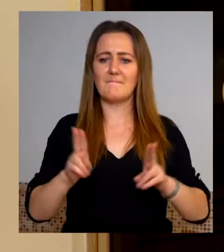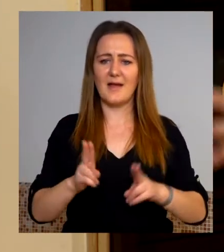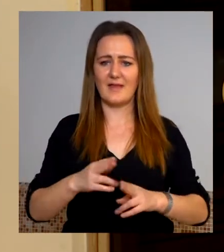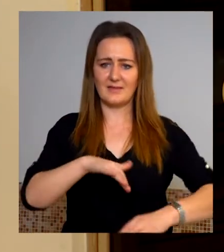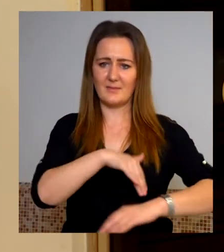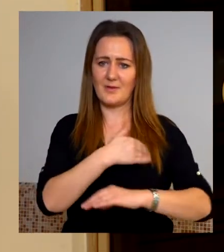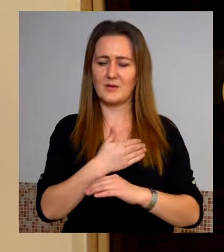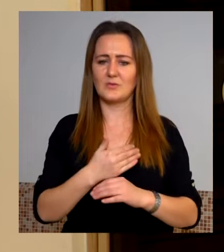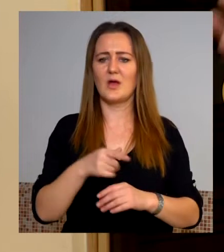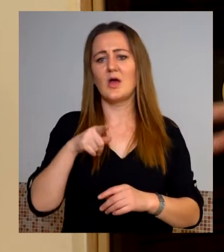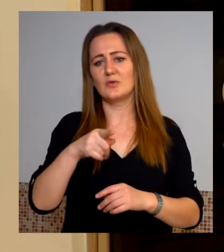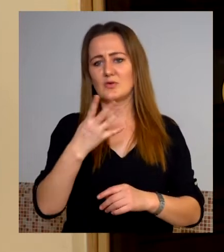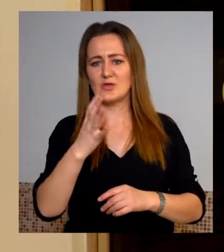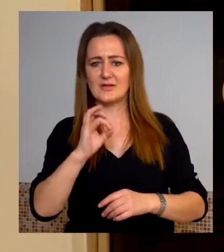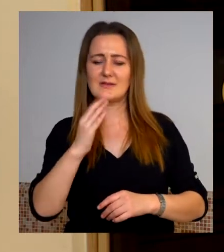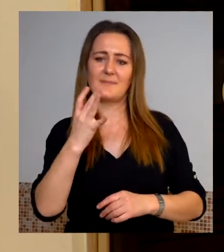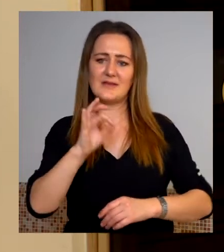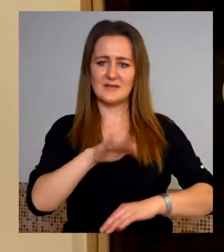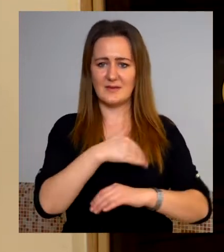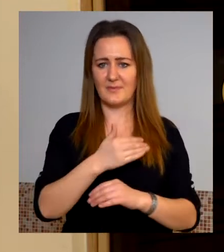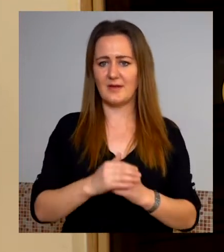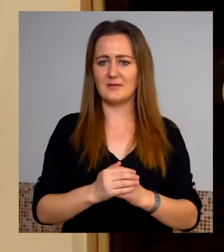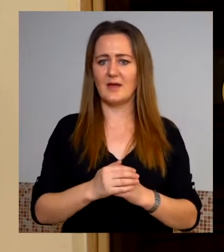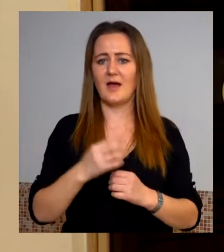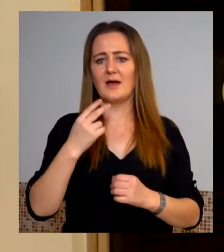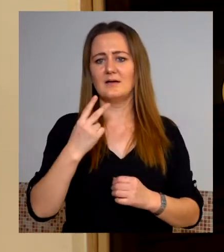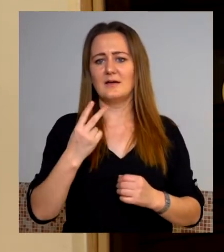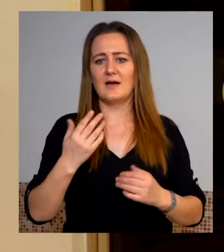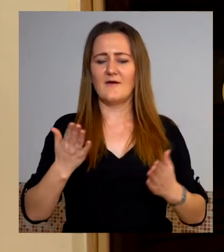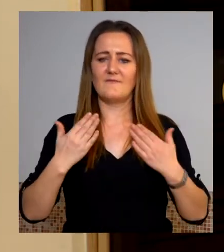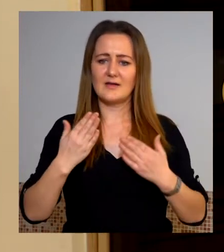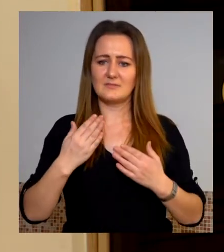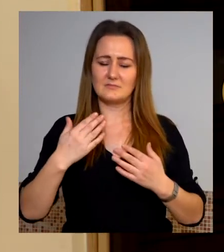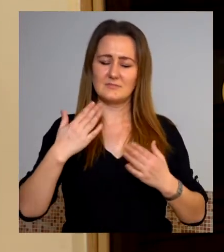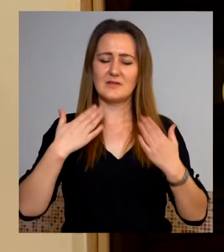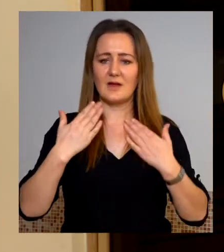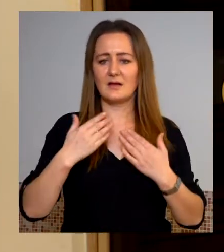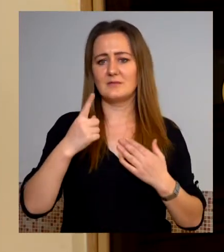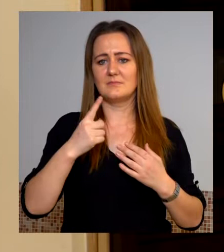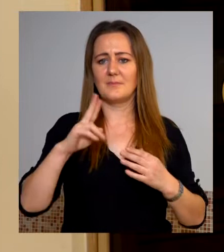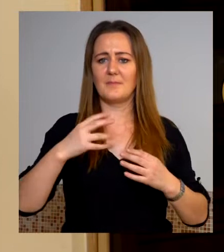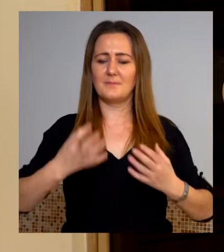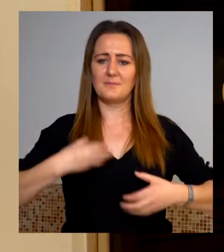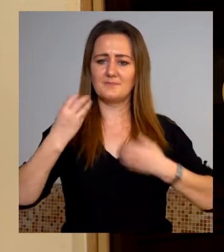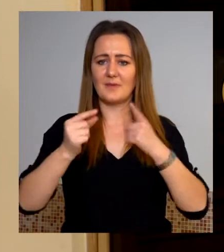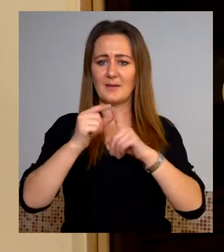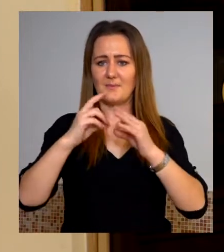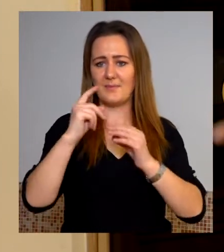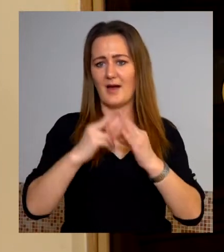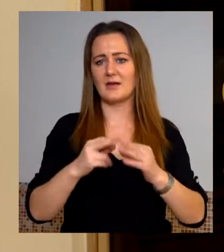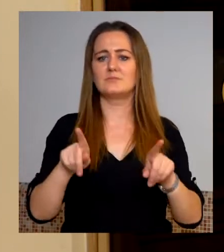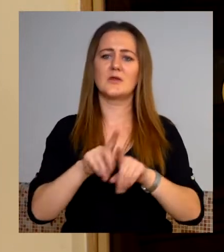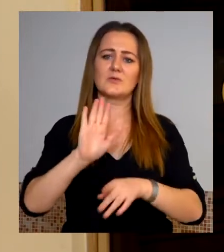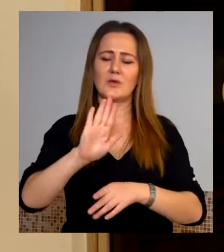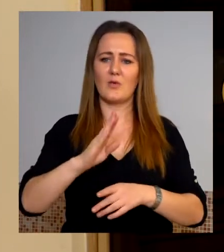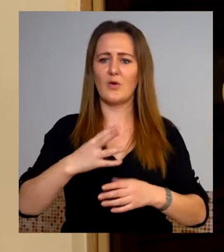do 40-50 stupnjeva, ali vlažnost zraka se postiže tako da se stvara para. Isto tako se